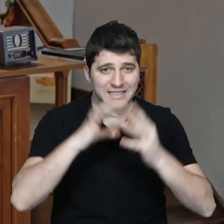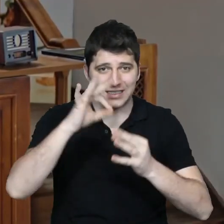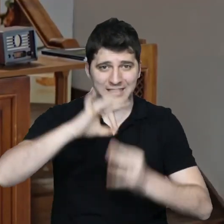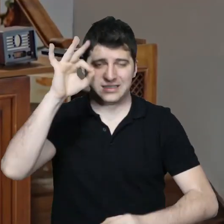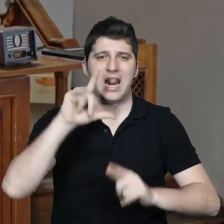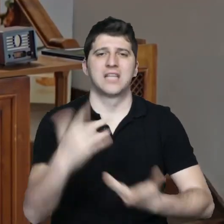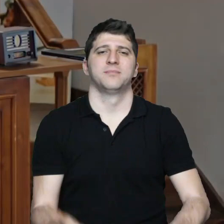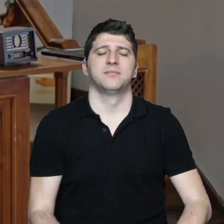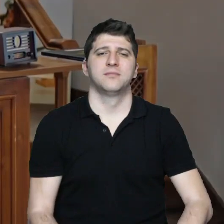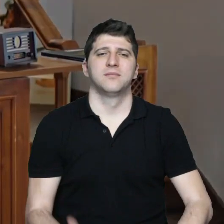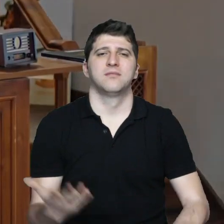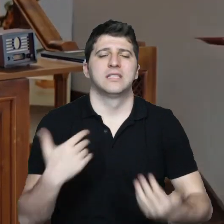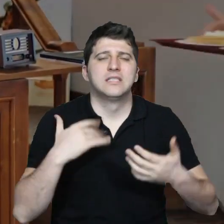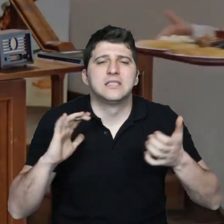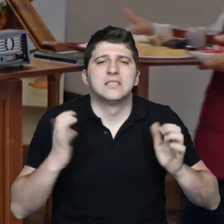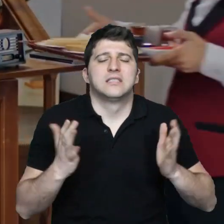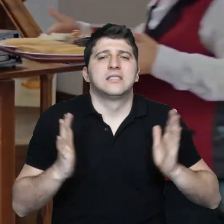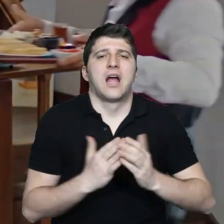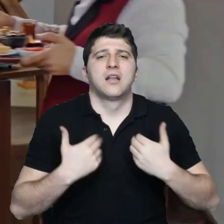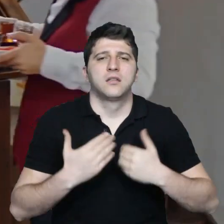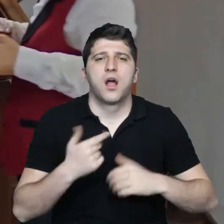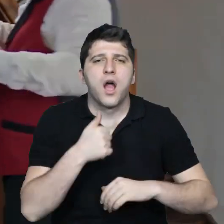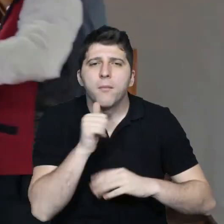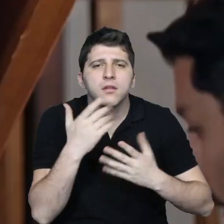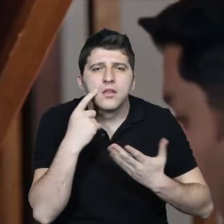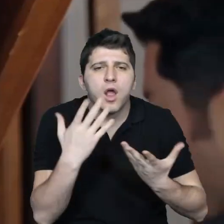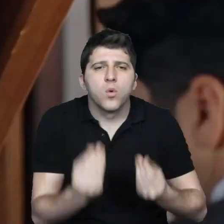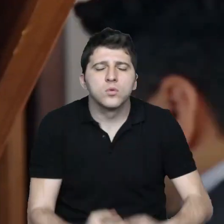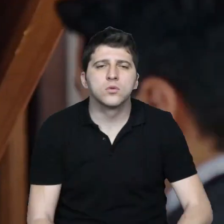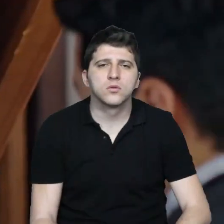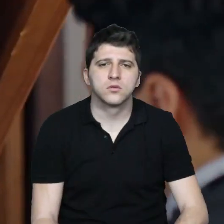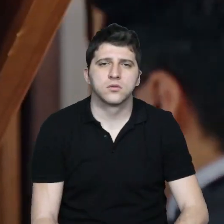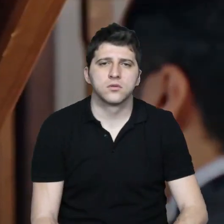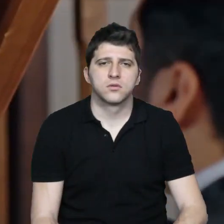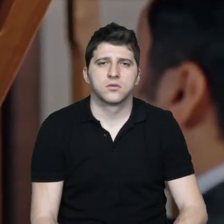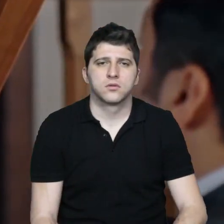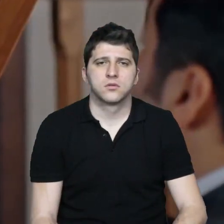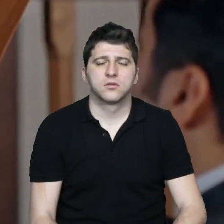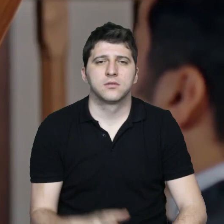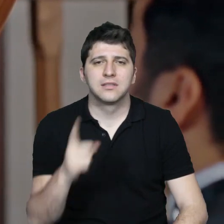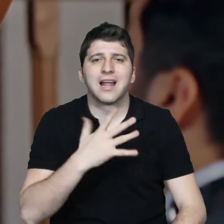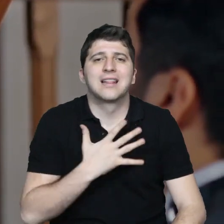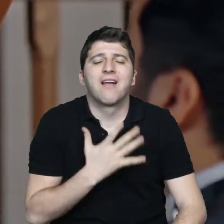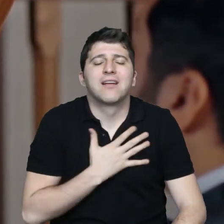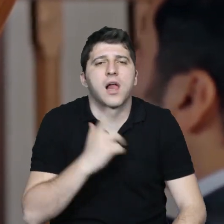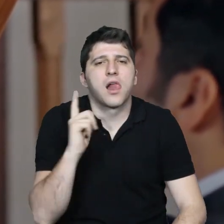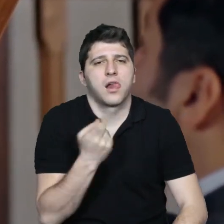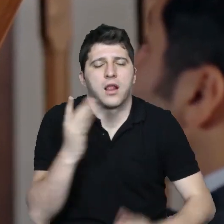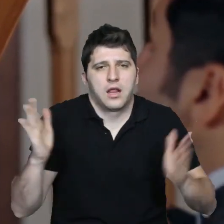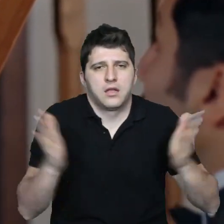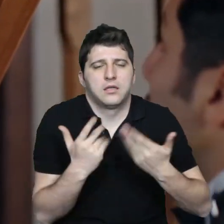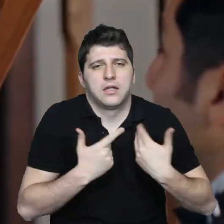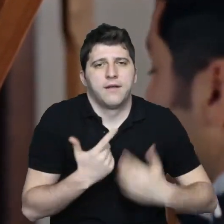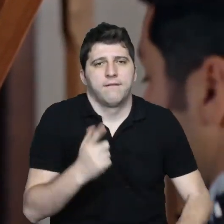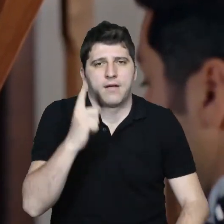ya. Vallahi afacanlar bastı ha. Abim hayırdır ne oldu? Randımanda nefes alamıyorum İsmail.